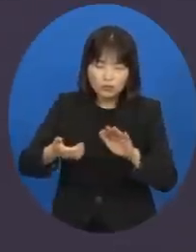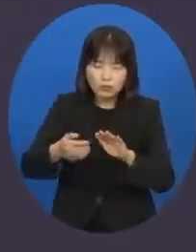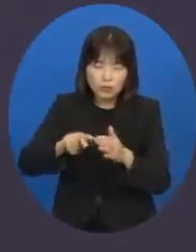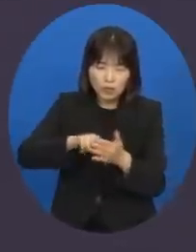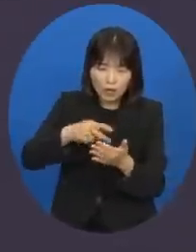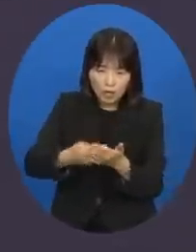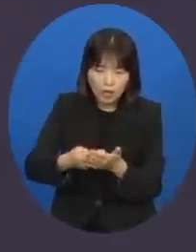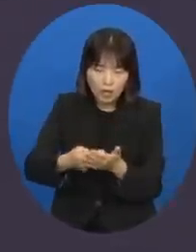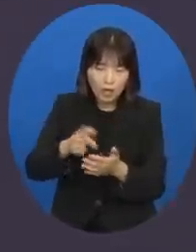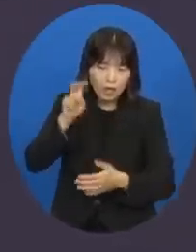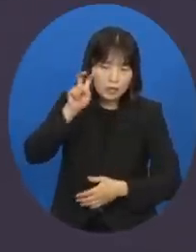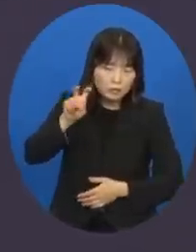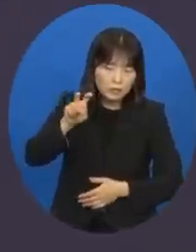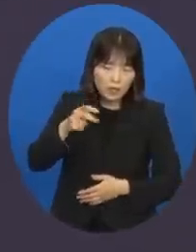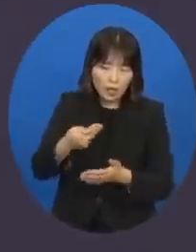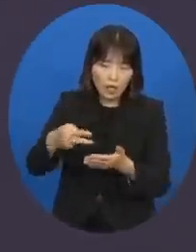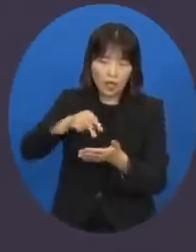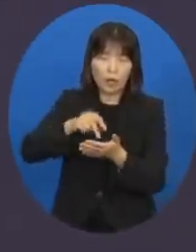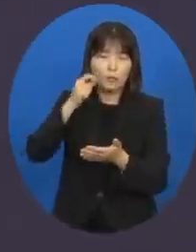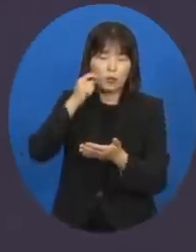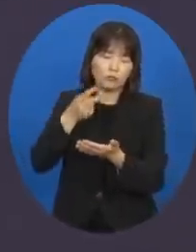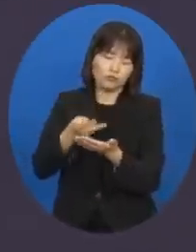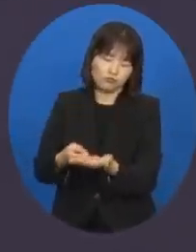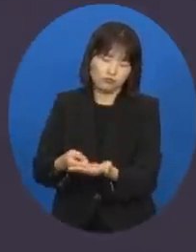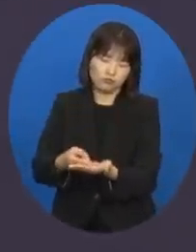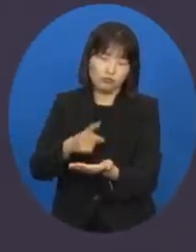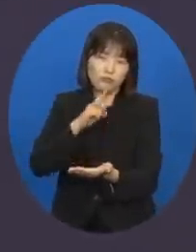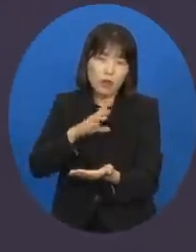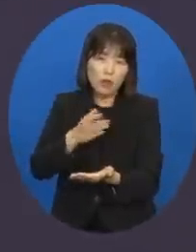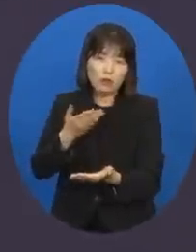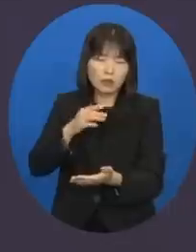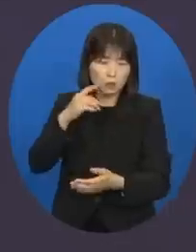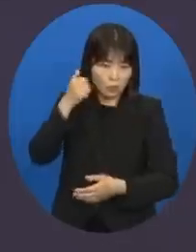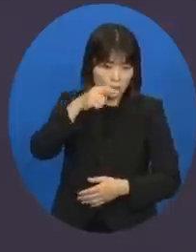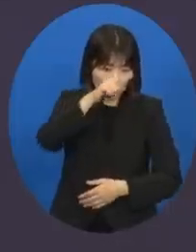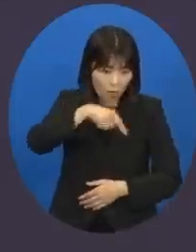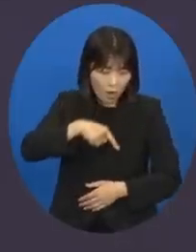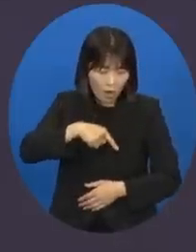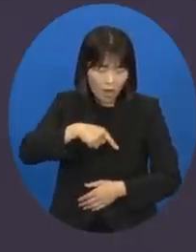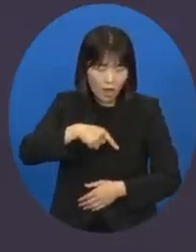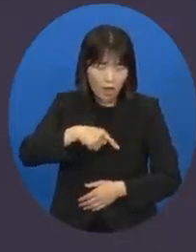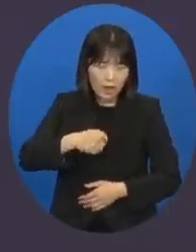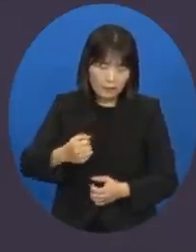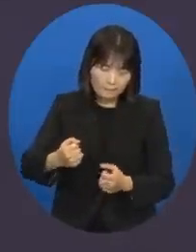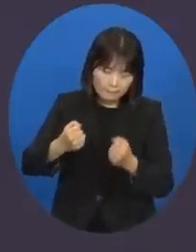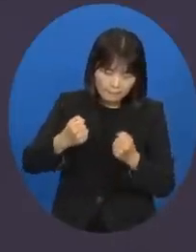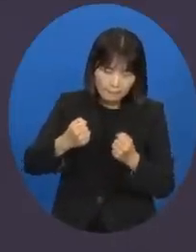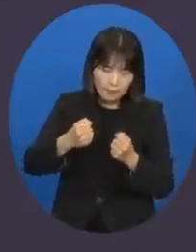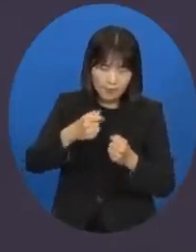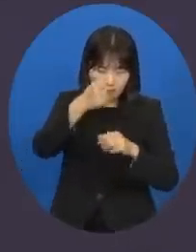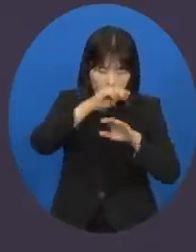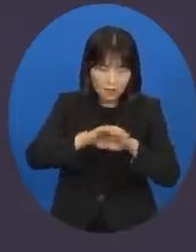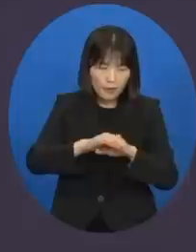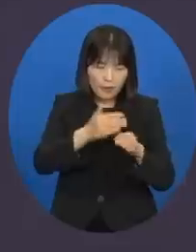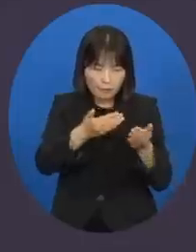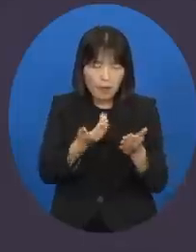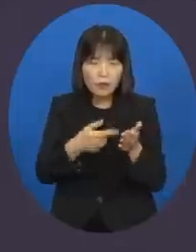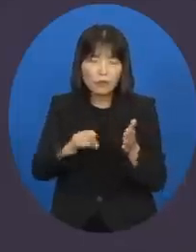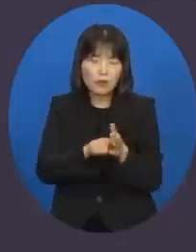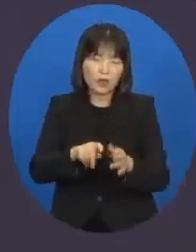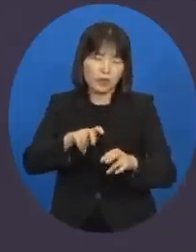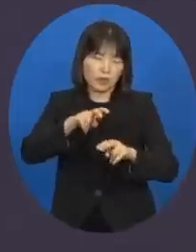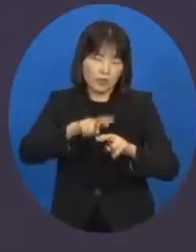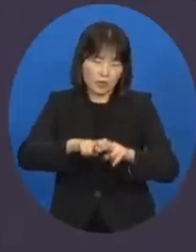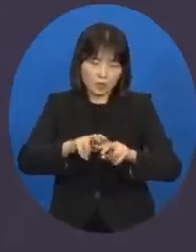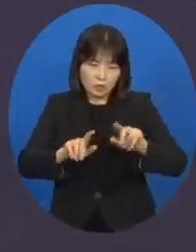못하고 누워있던 분이 목사님이 오신데 마지막 힘을 내어서 그 예배를 받으러 앉아 계시는